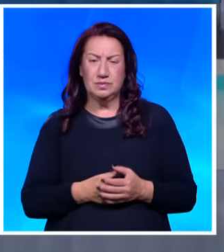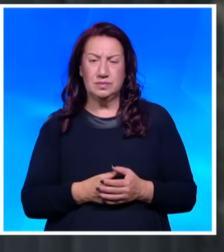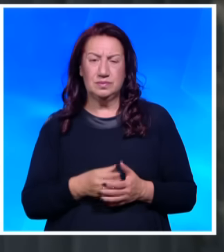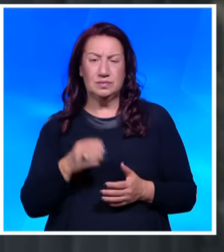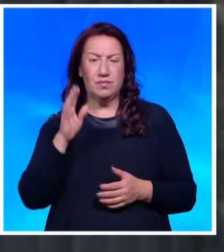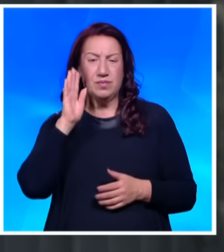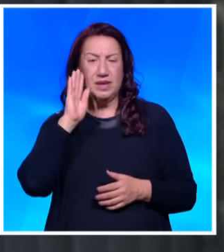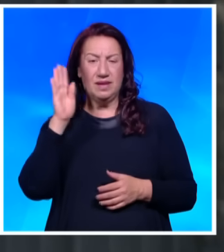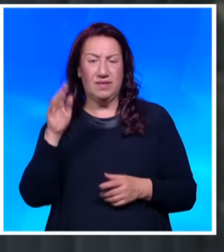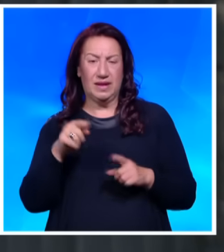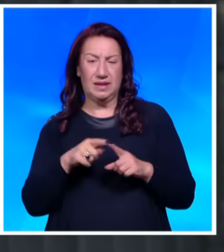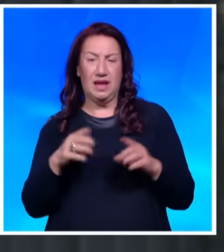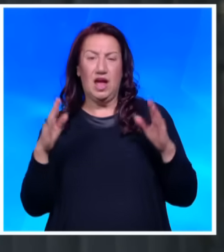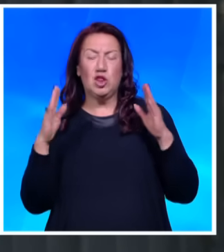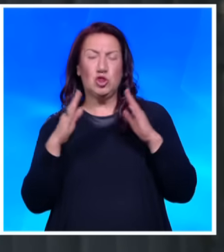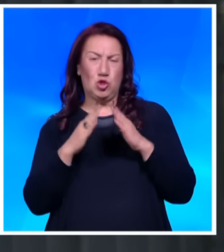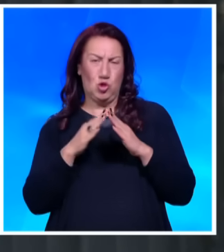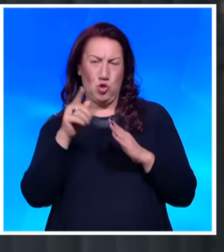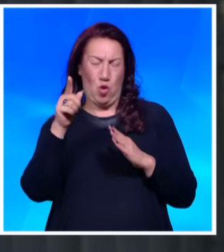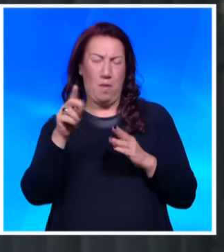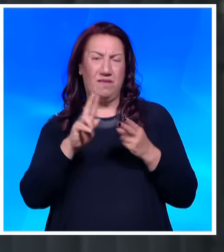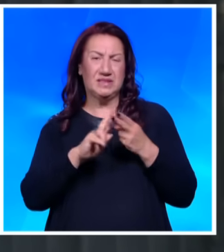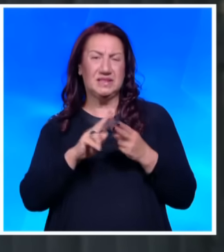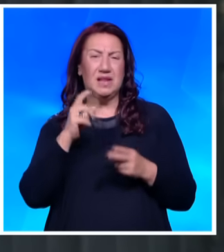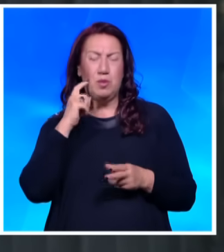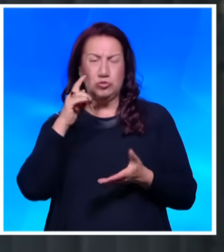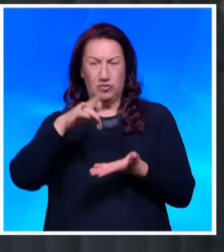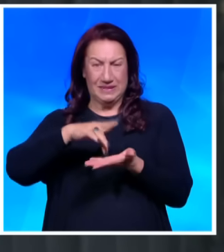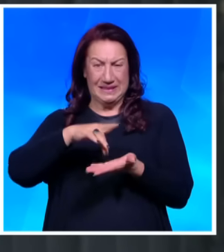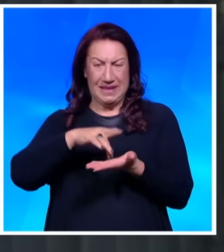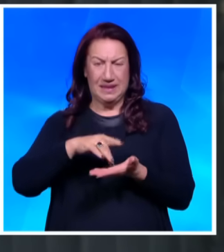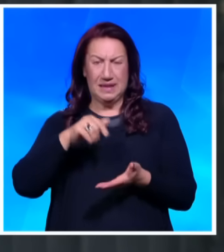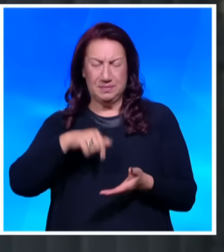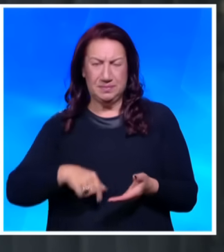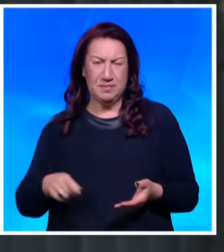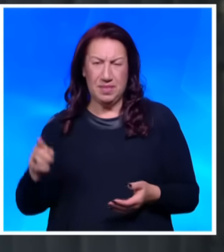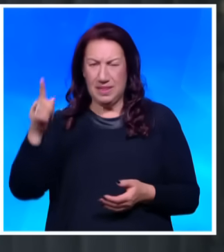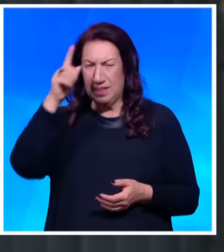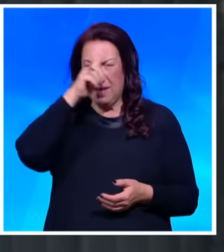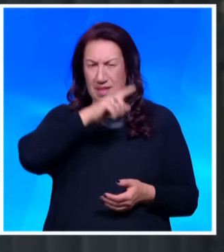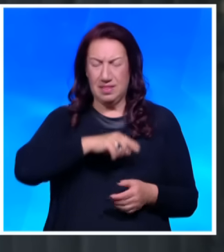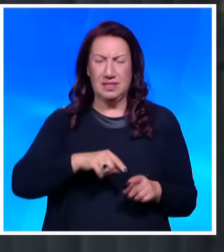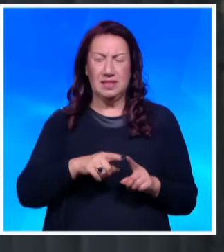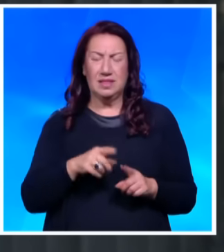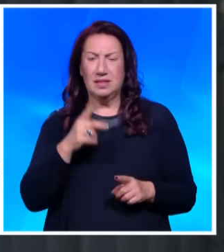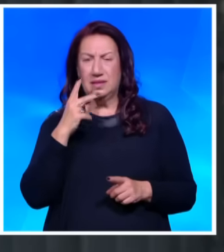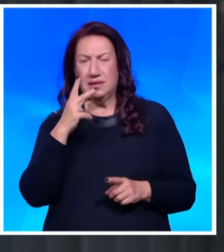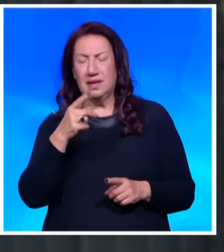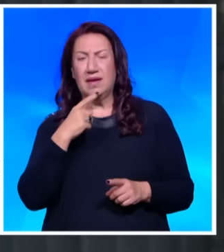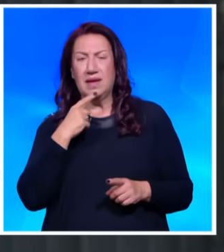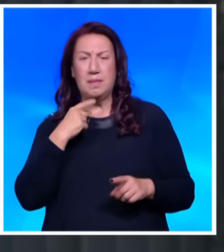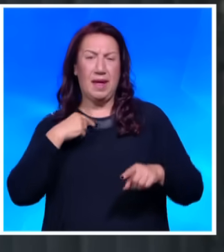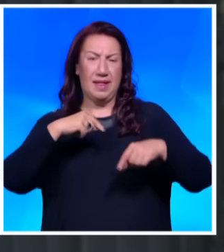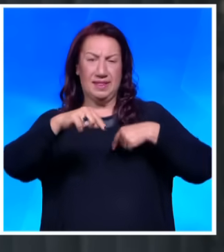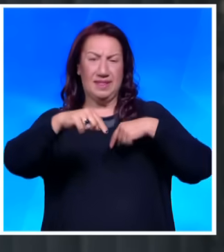Здравейте, тук от дома на Васил Божков в сърцето на София. Тук днес цял ден, включително и преди малко, се наблюдава движение и присъствие